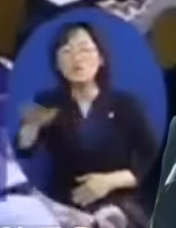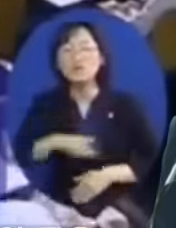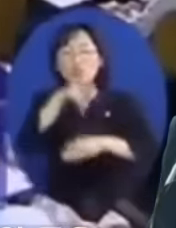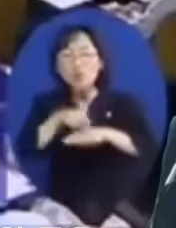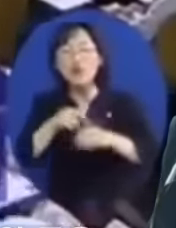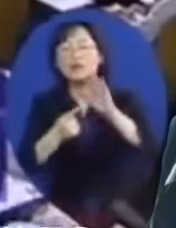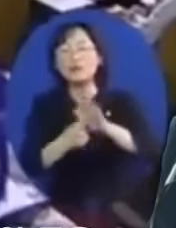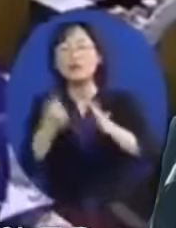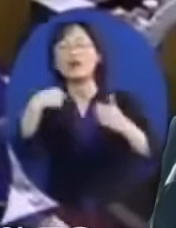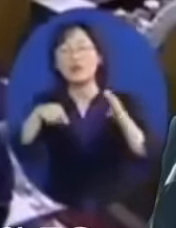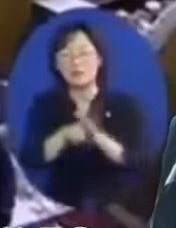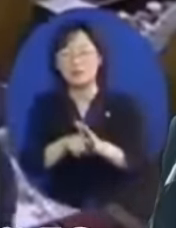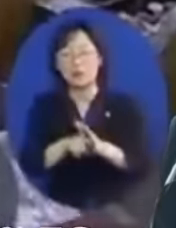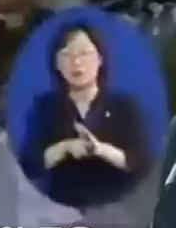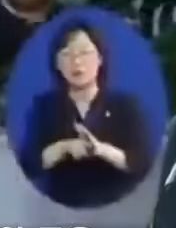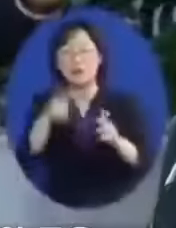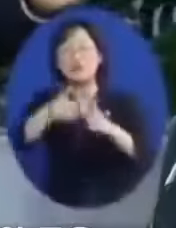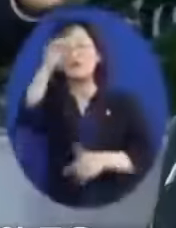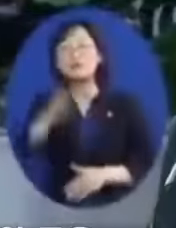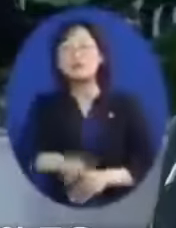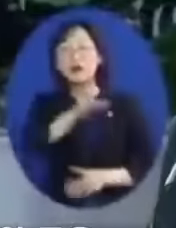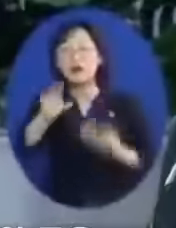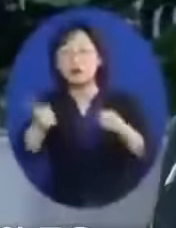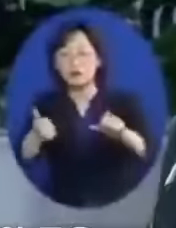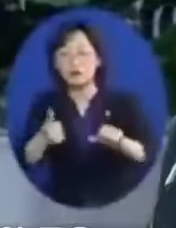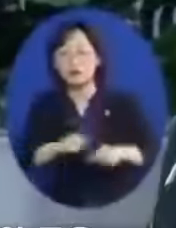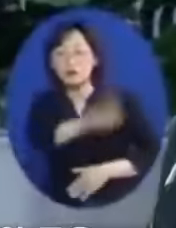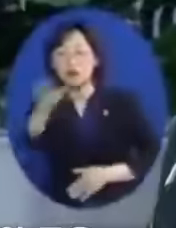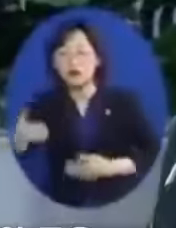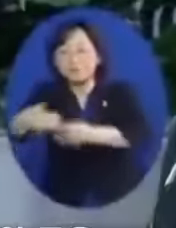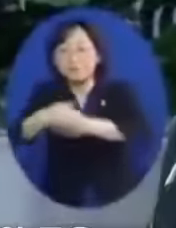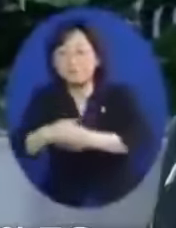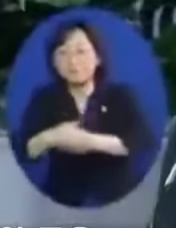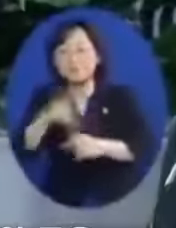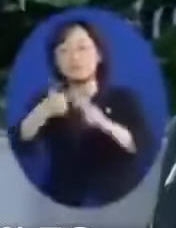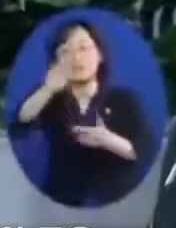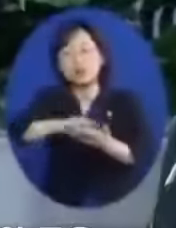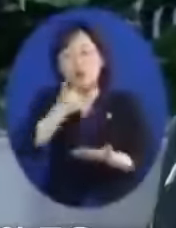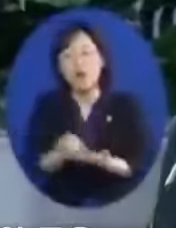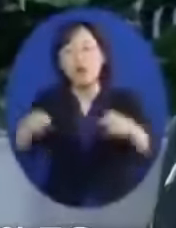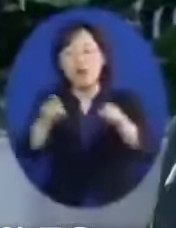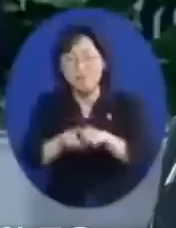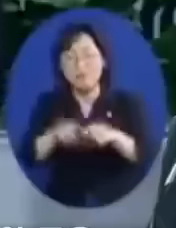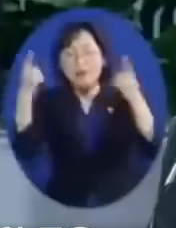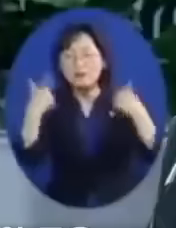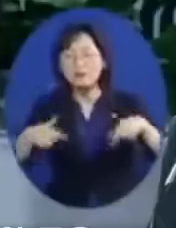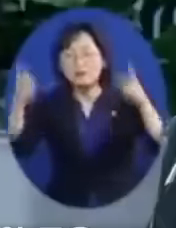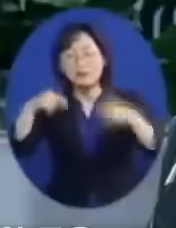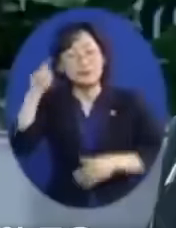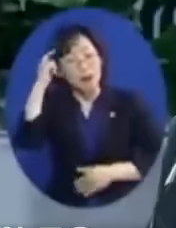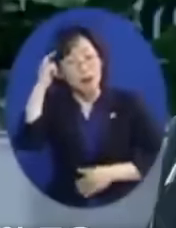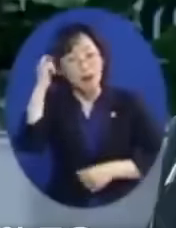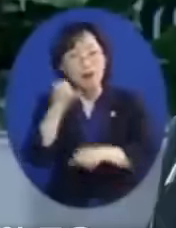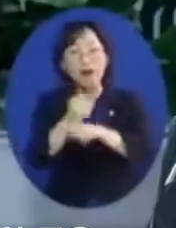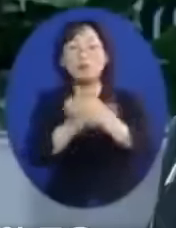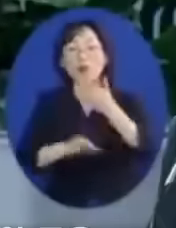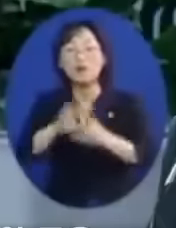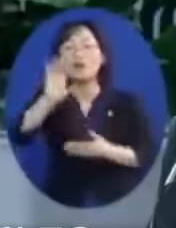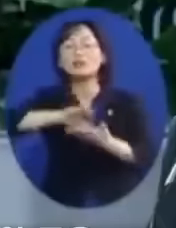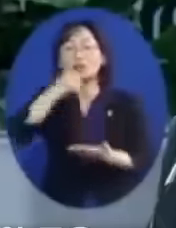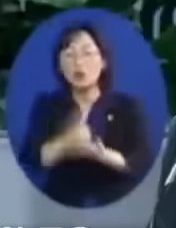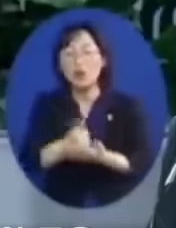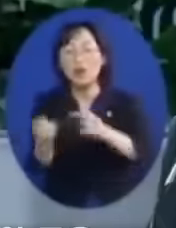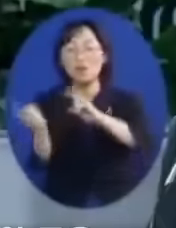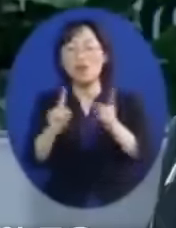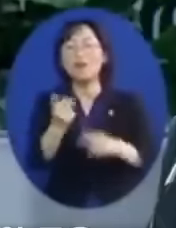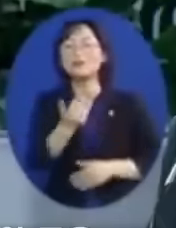나타나게 하십니다. 예수의 십자가의 죽음을 우리가 끌어안고 그리스도와 함께 늘 죽음을 생각하면 그리스도의